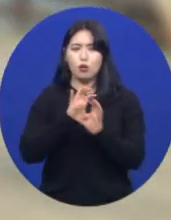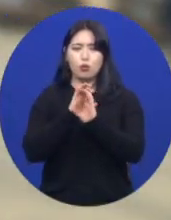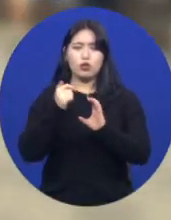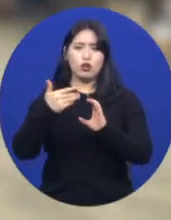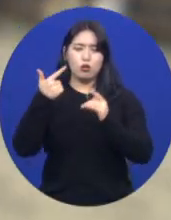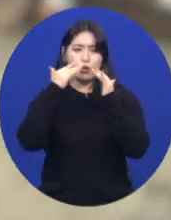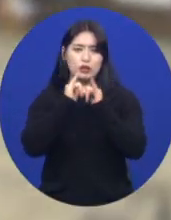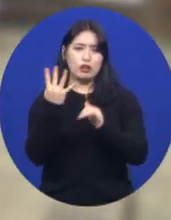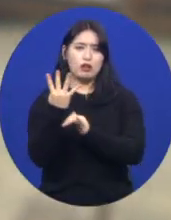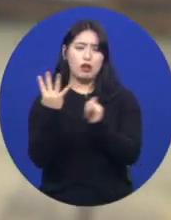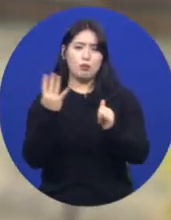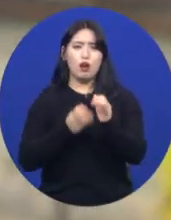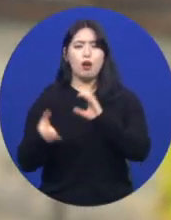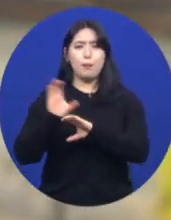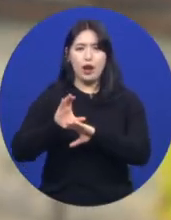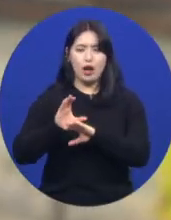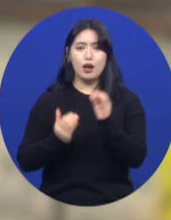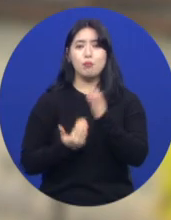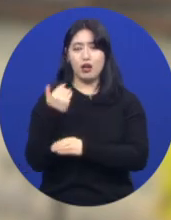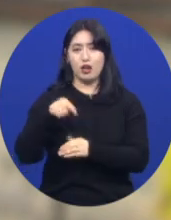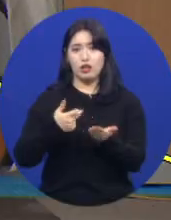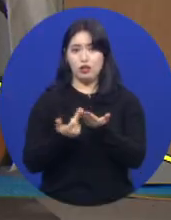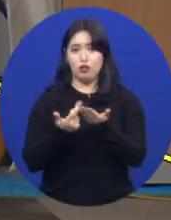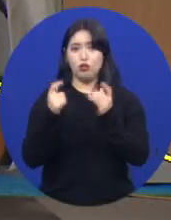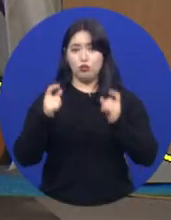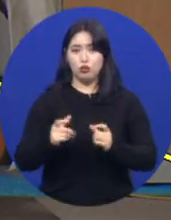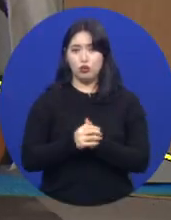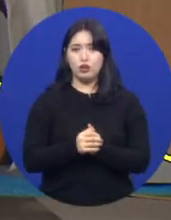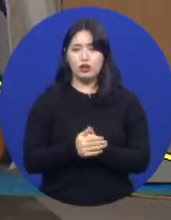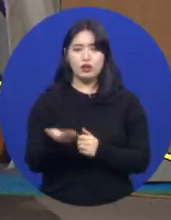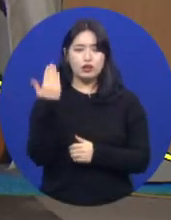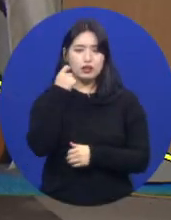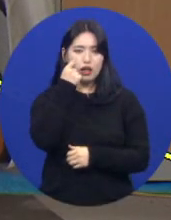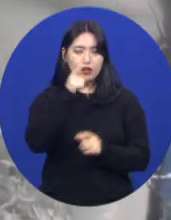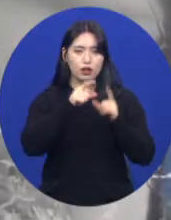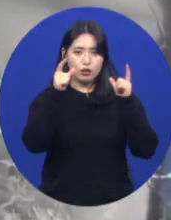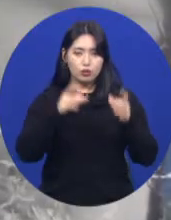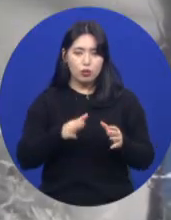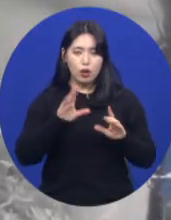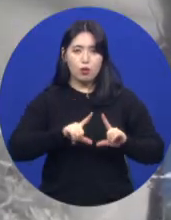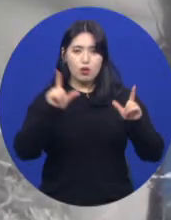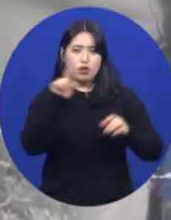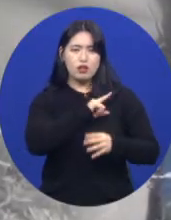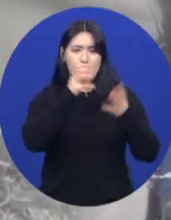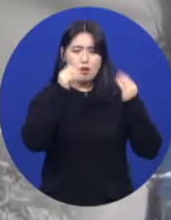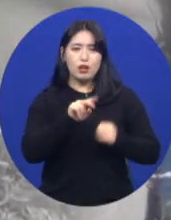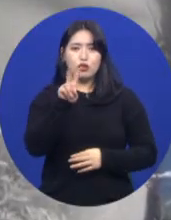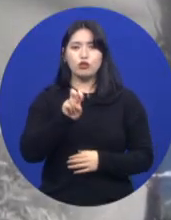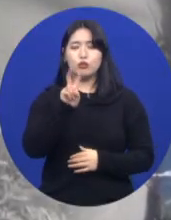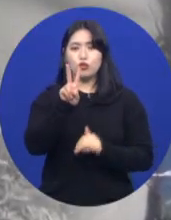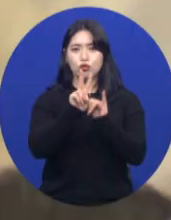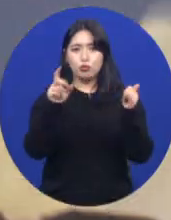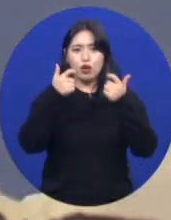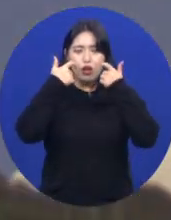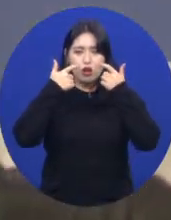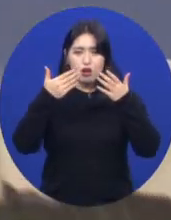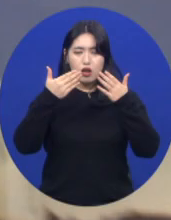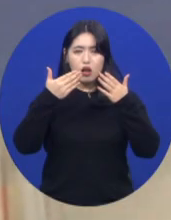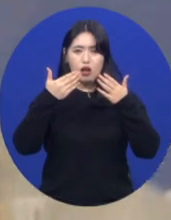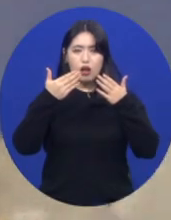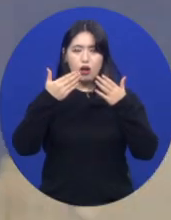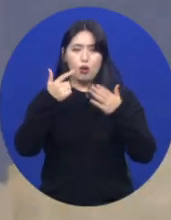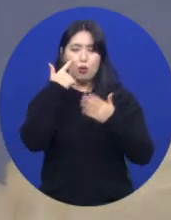확진 자가 4명이 추가로 발생한 제주 지난 한달 올 들어 가장 많은 22명의 신규 확진 자가 발생한